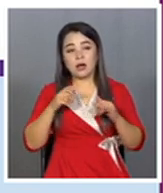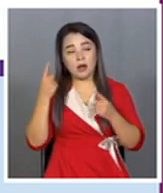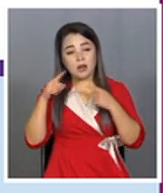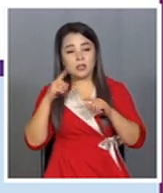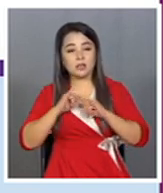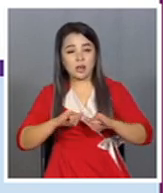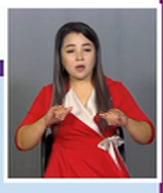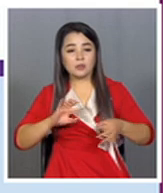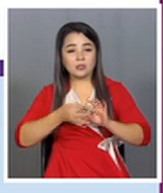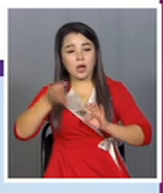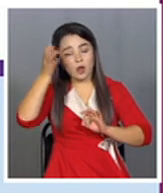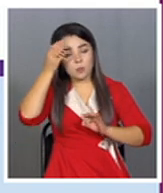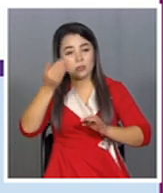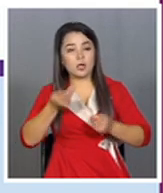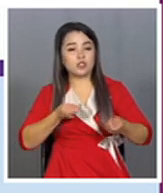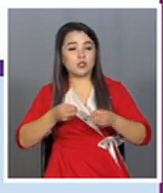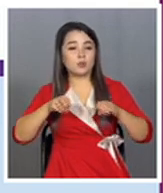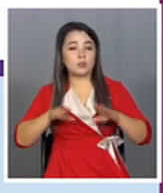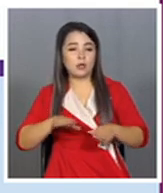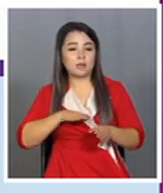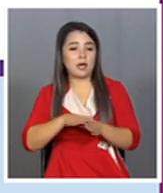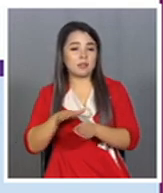дамуында шешуші рөл атқарды.